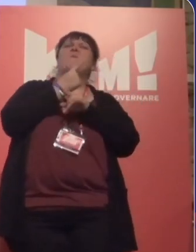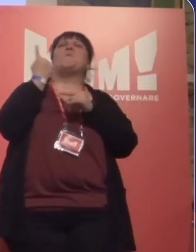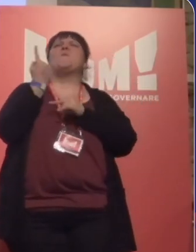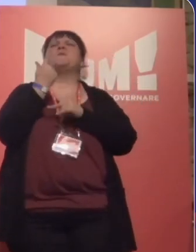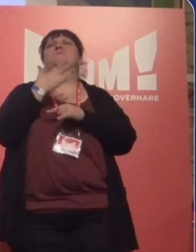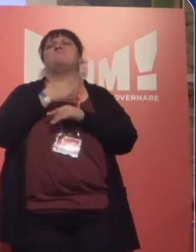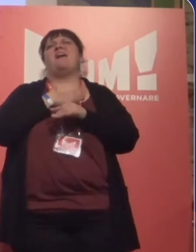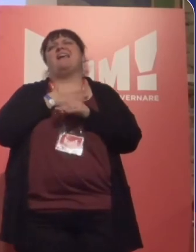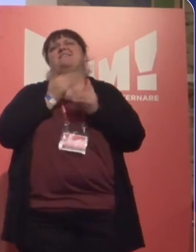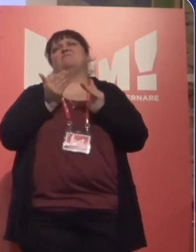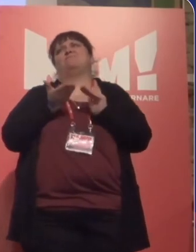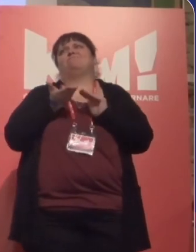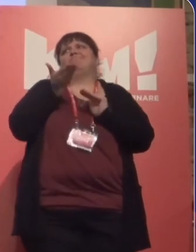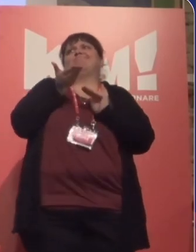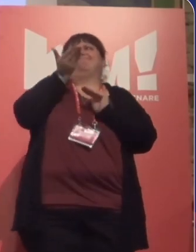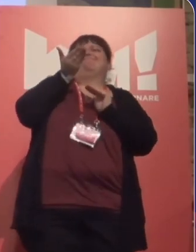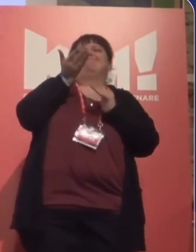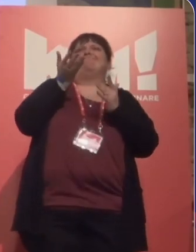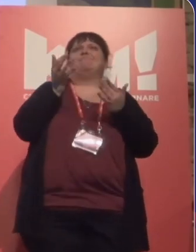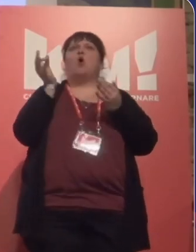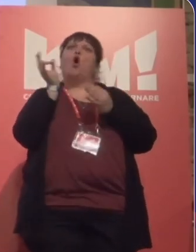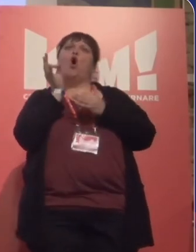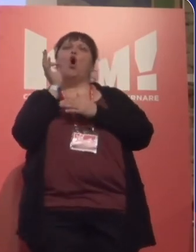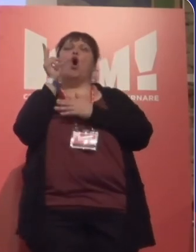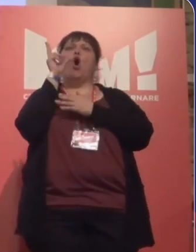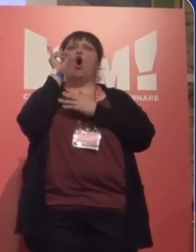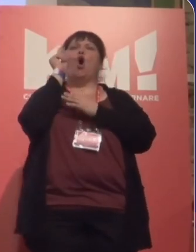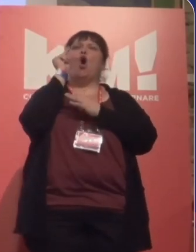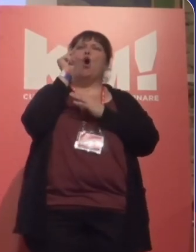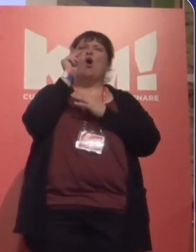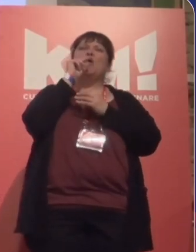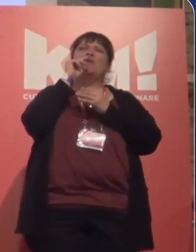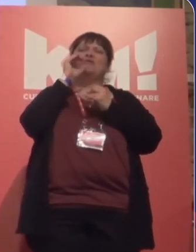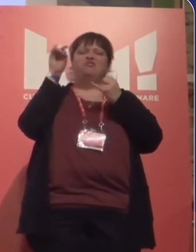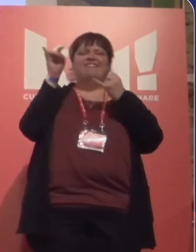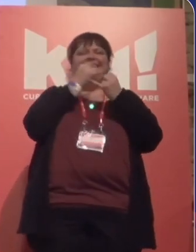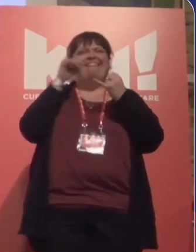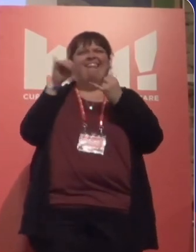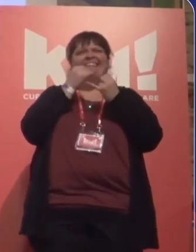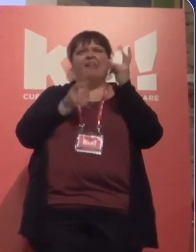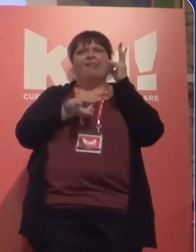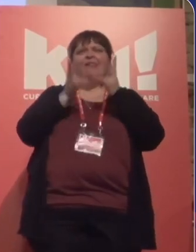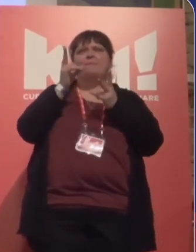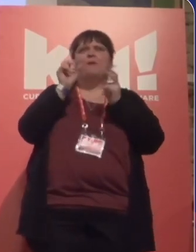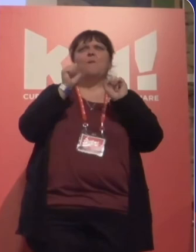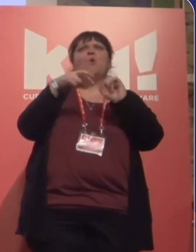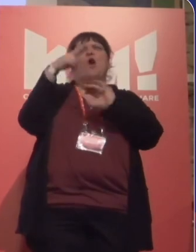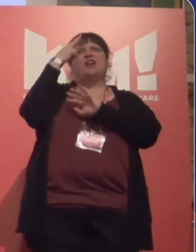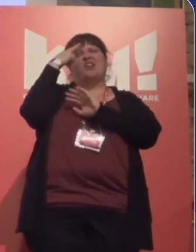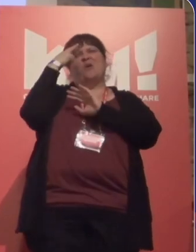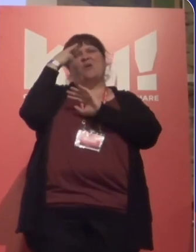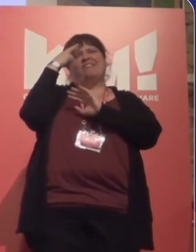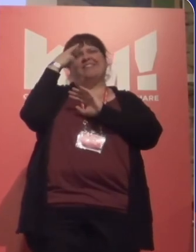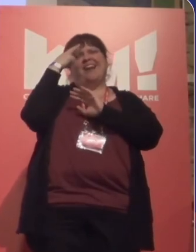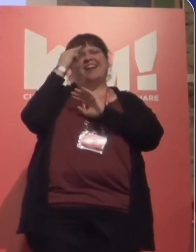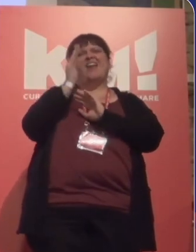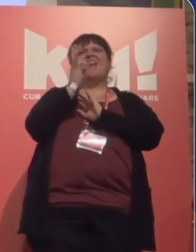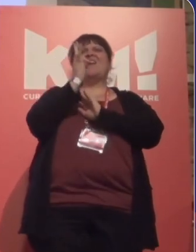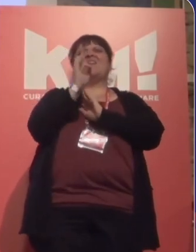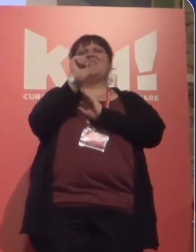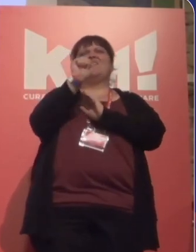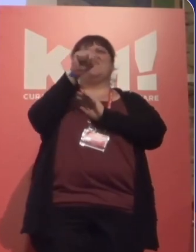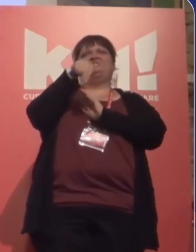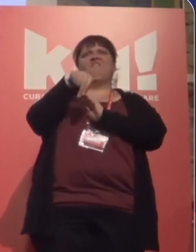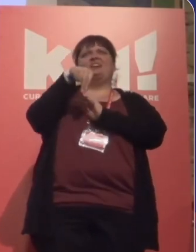elemento maggiore di conoscenza che lo specifico viene in mente fanfani il piano casa fa infatti se